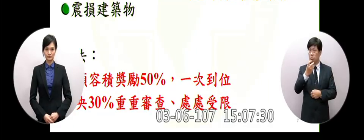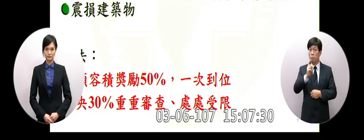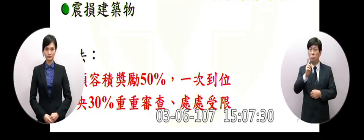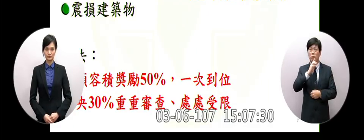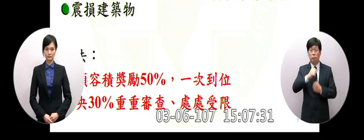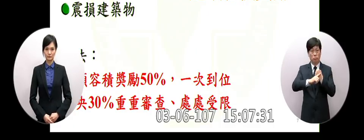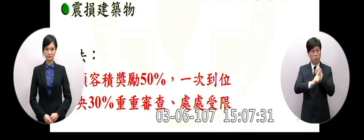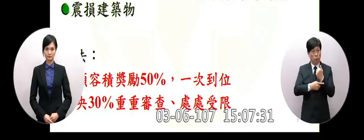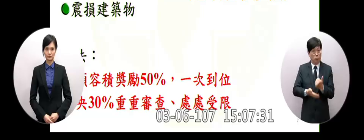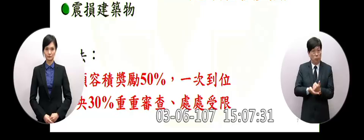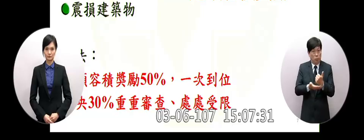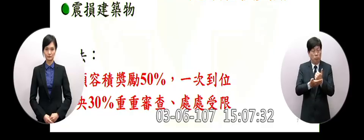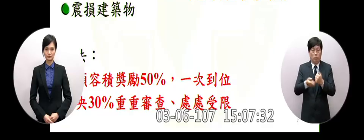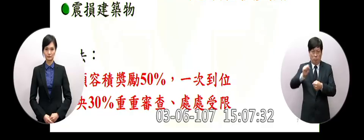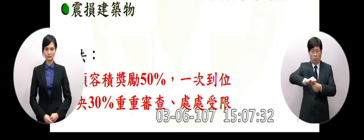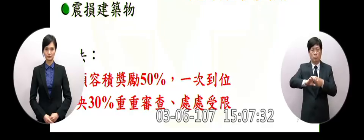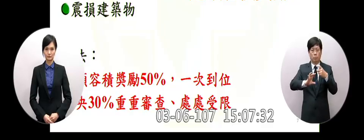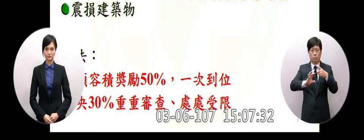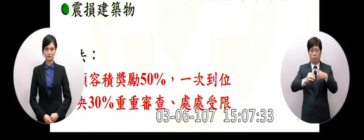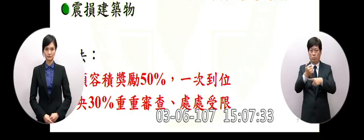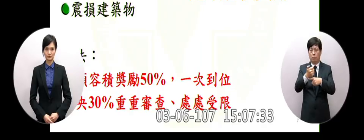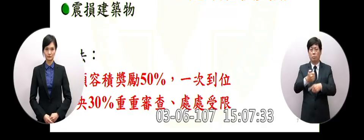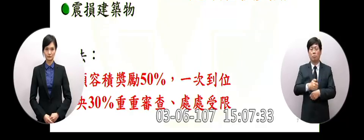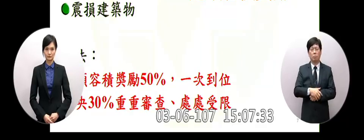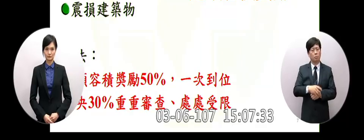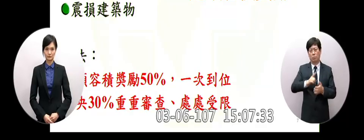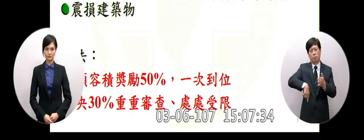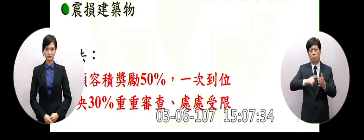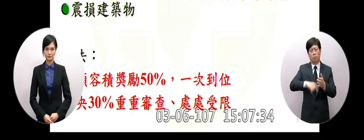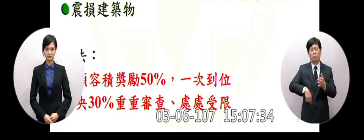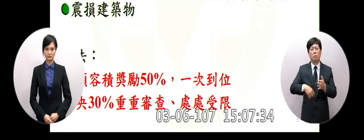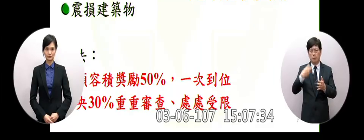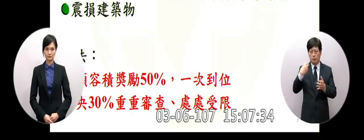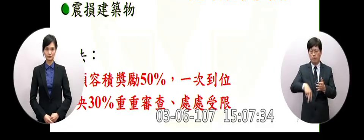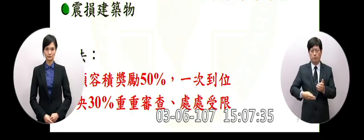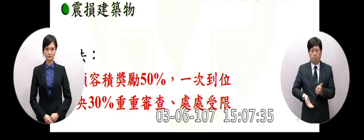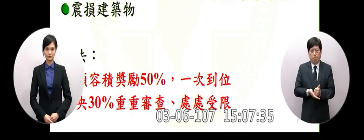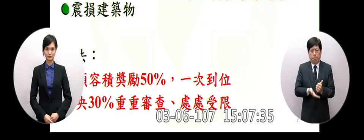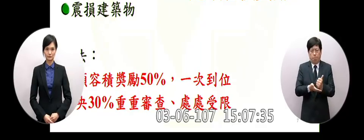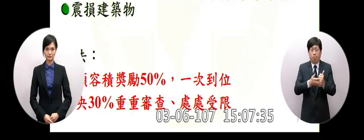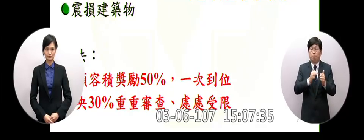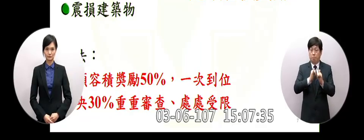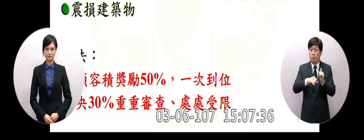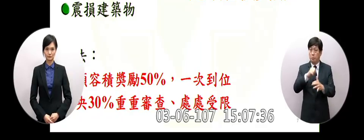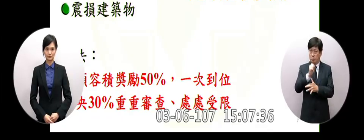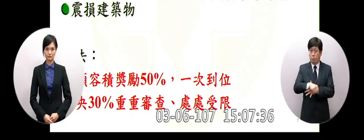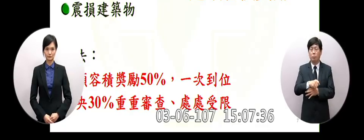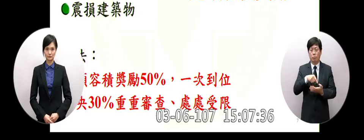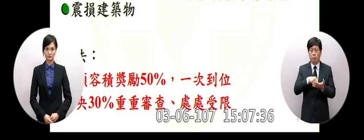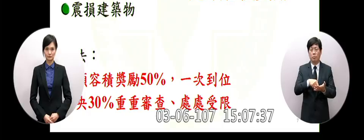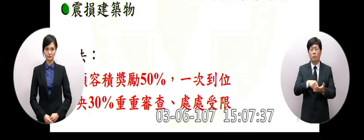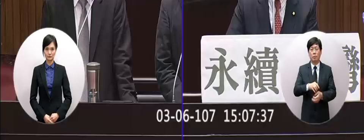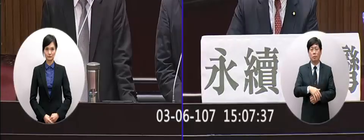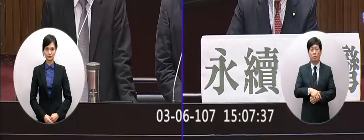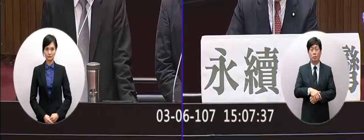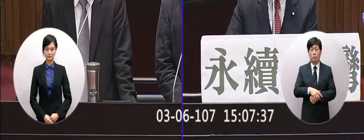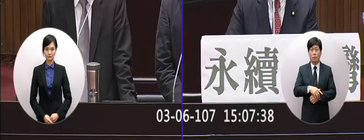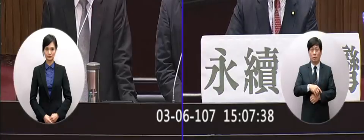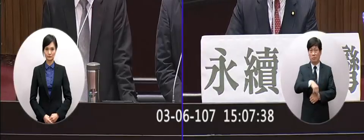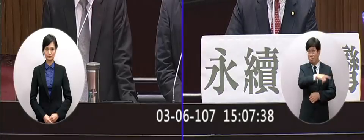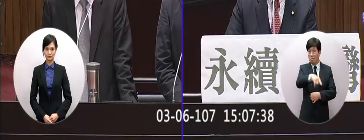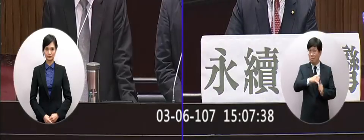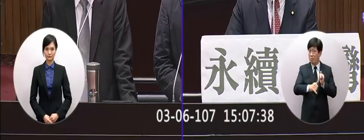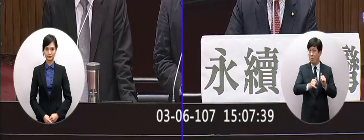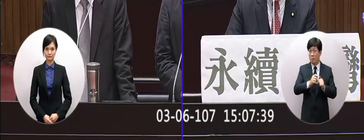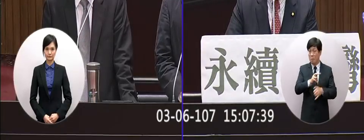的容积的奖励是50%，那简单明了，又大大的提升民众重建的意愿，所以民众根本不会